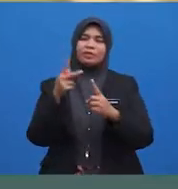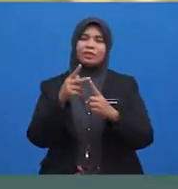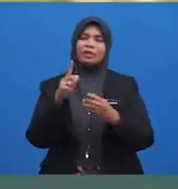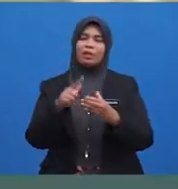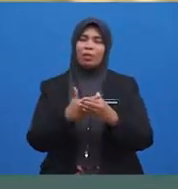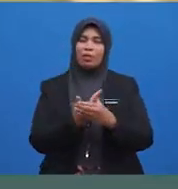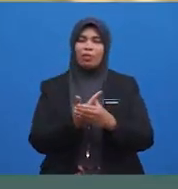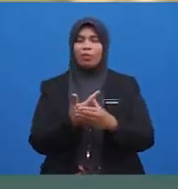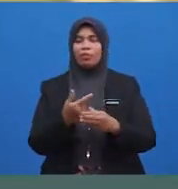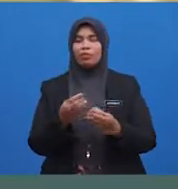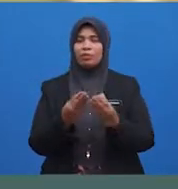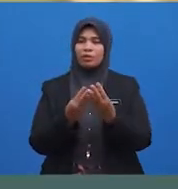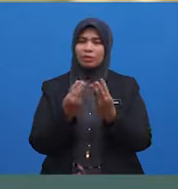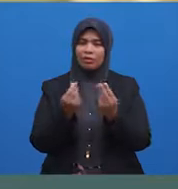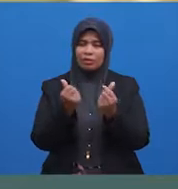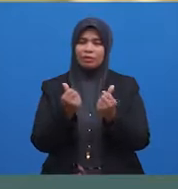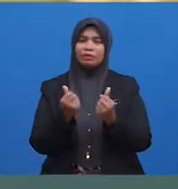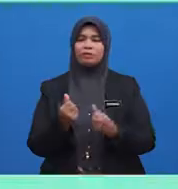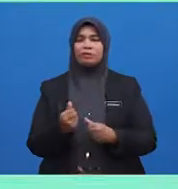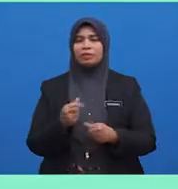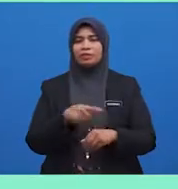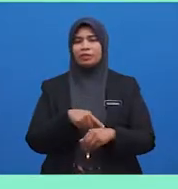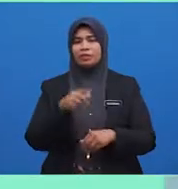Sungai Lembing. Mari kita tonton video ini.